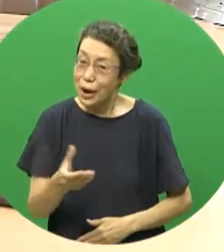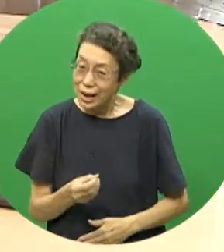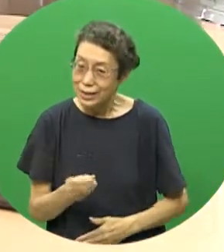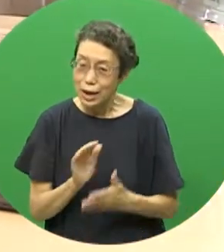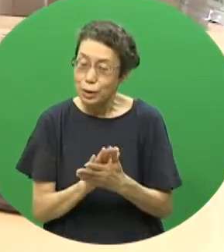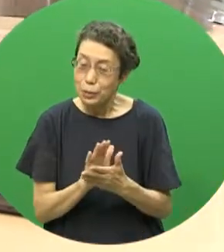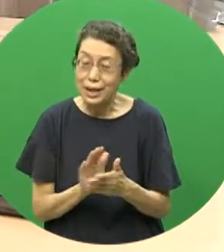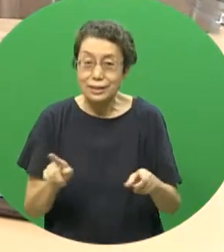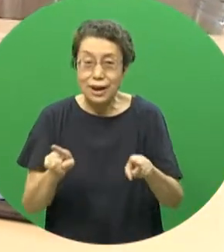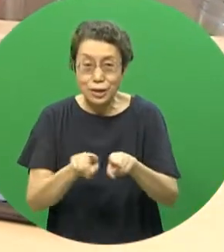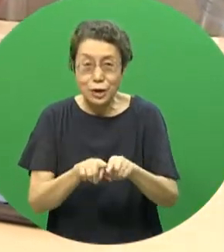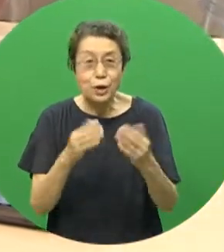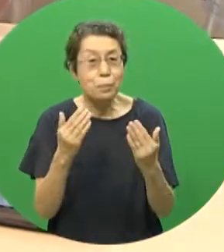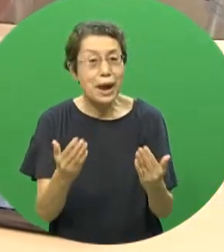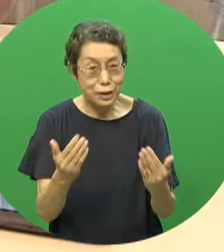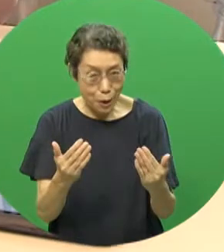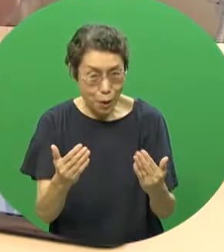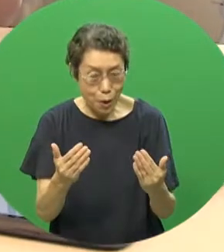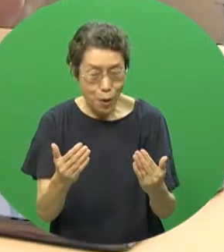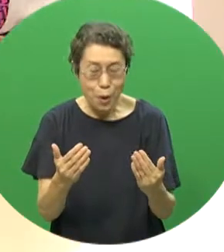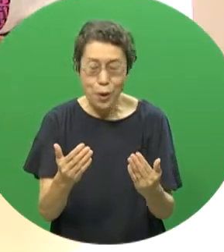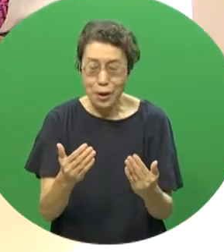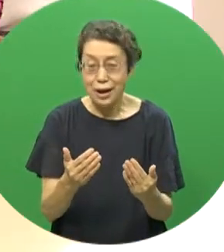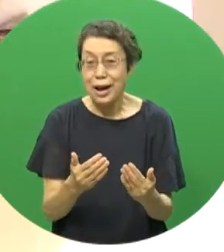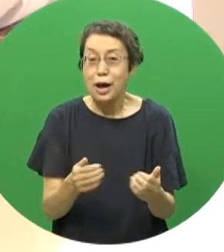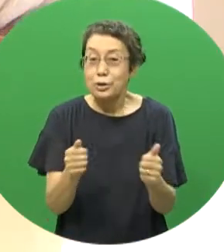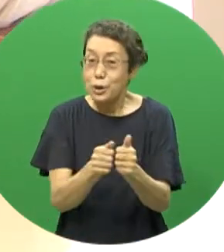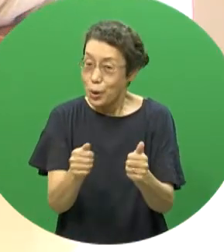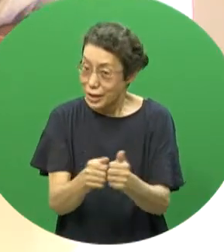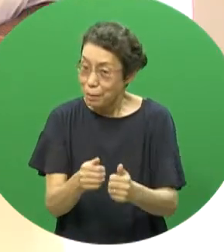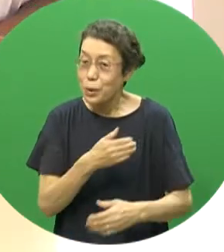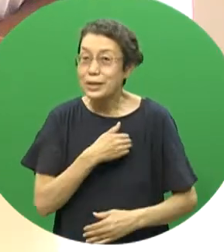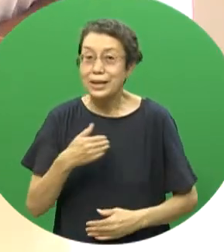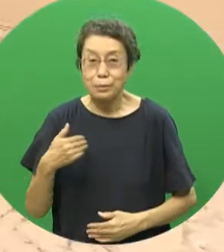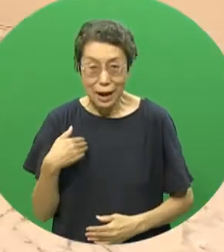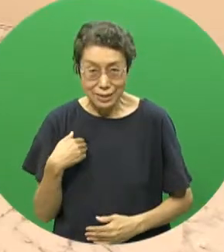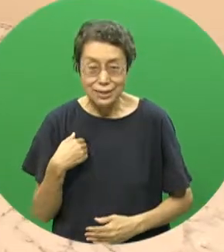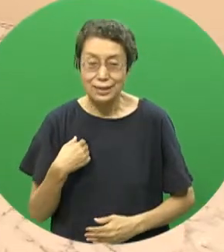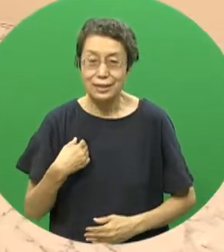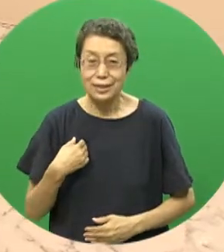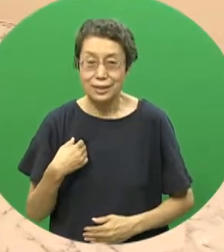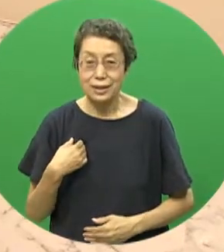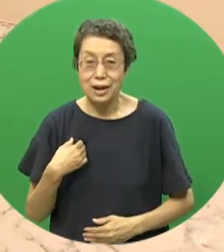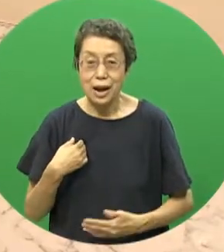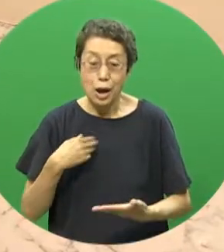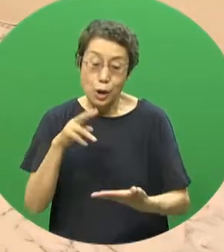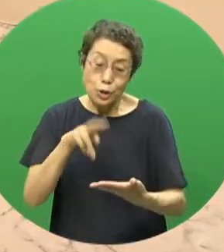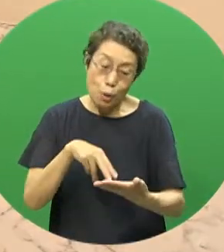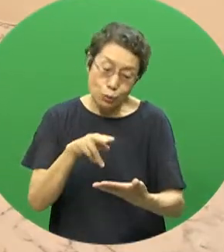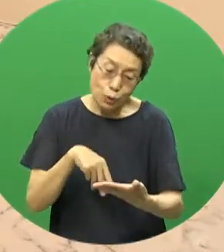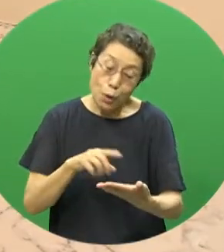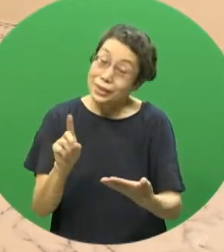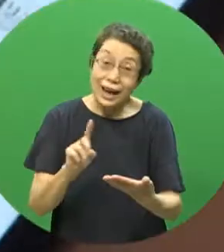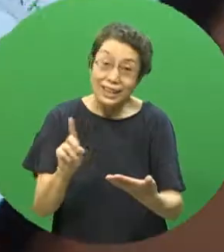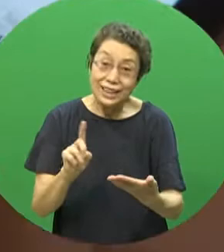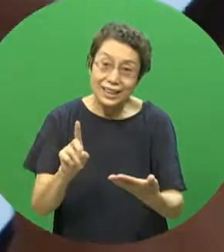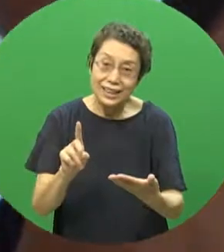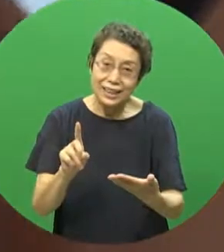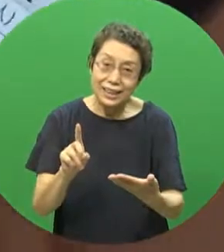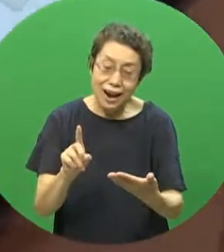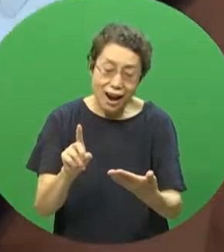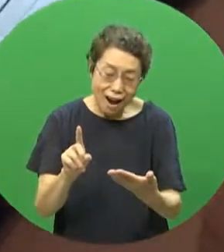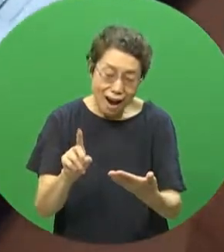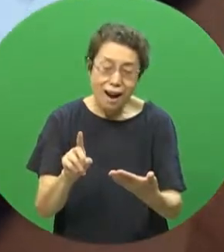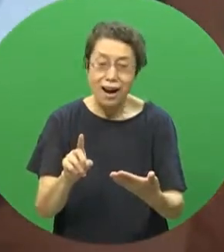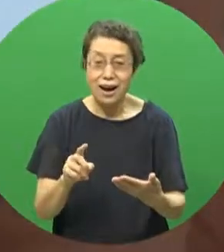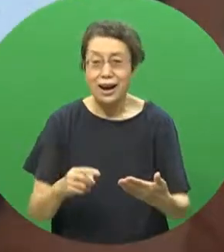強。家だと周りを気にせず友達と相談しながらできる。 何を読もうかな。 お、読みたか